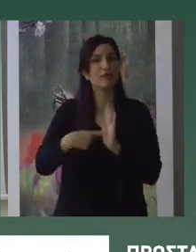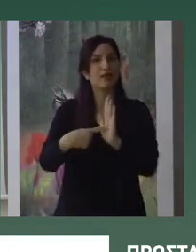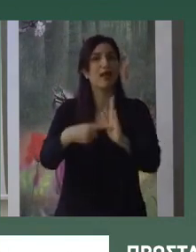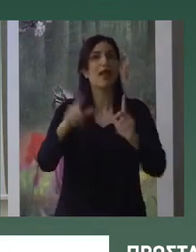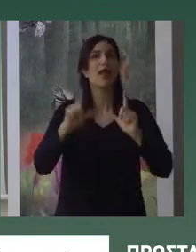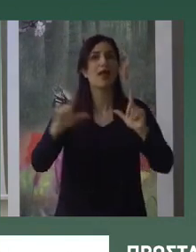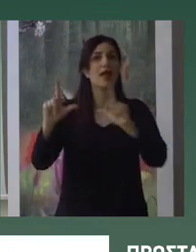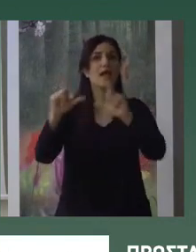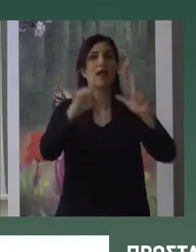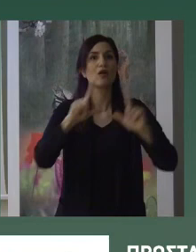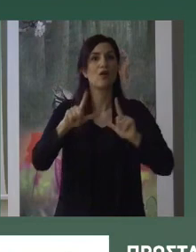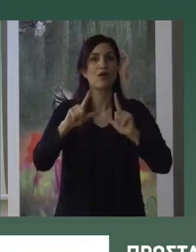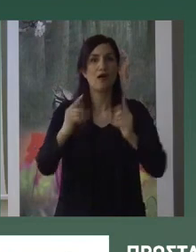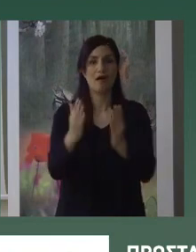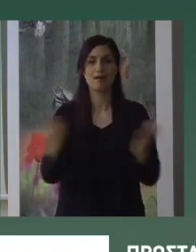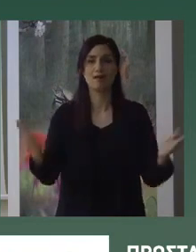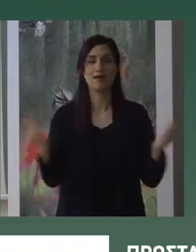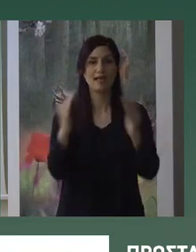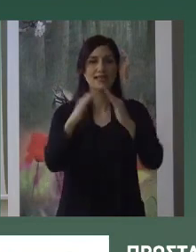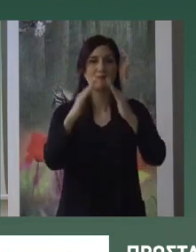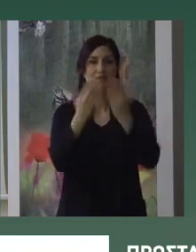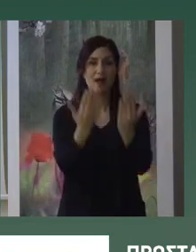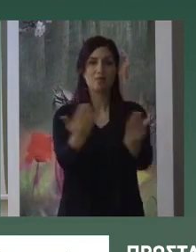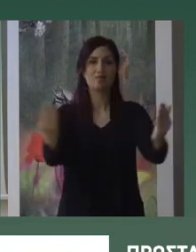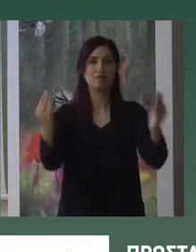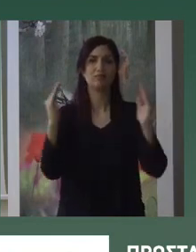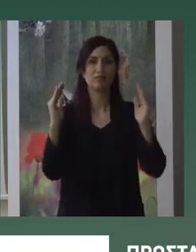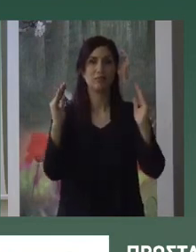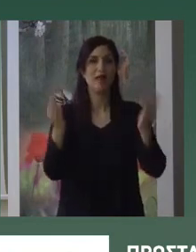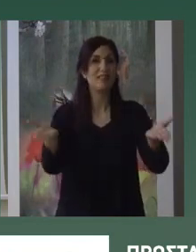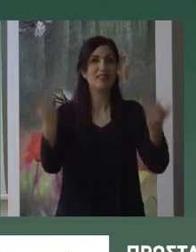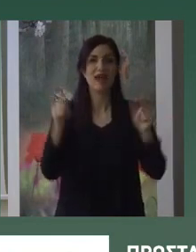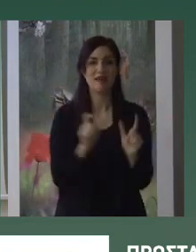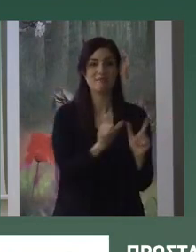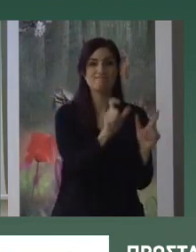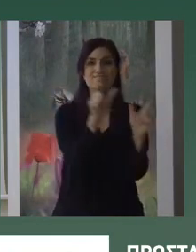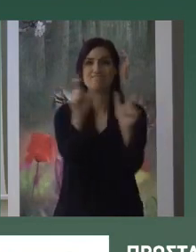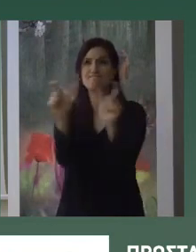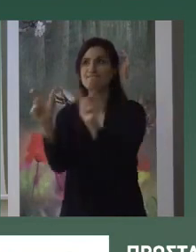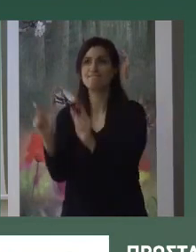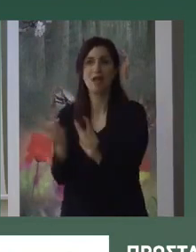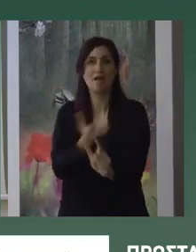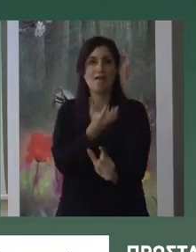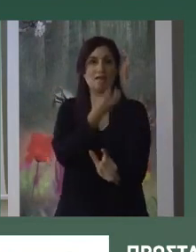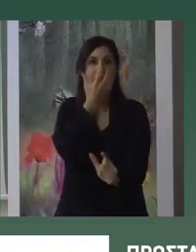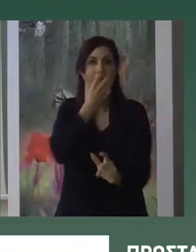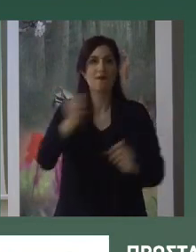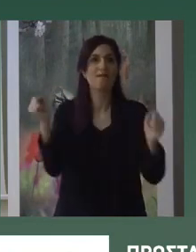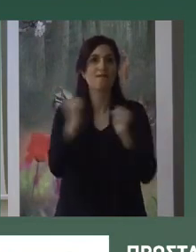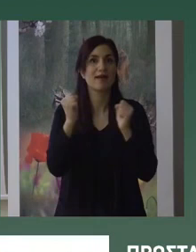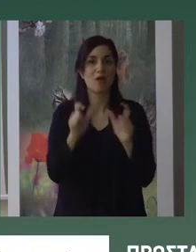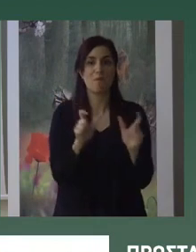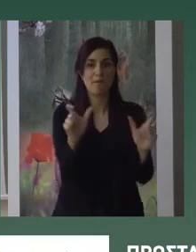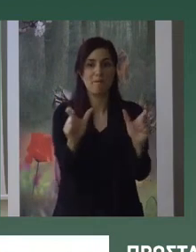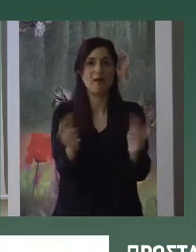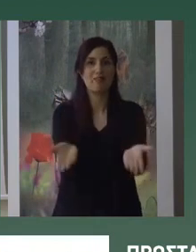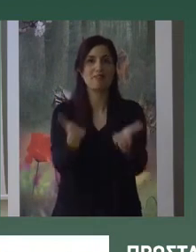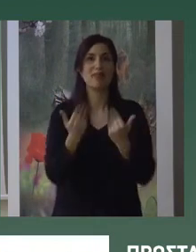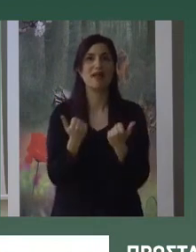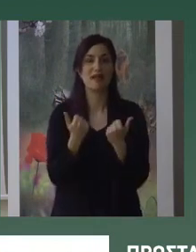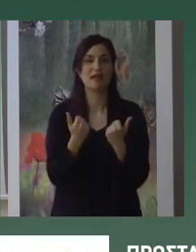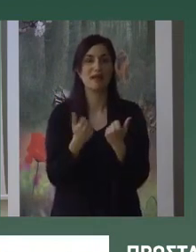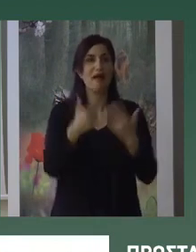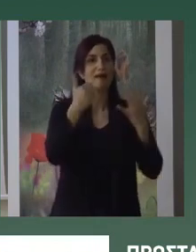περιοχές, ο Ελαιώνας, ο Θησίος, η Κυψέλη. Όσο πιο μόβ είναι, σημαίνει δεν έχει μόνωση το κτίριο. Με τα αντίστοιχα ποσοστά,